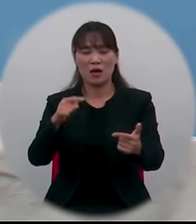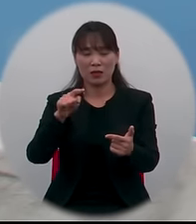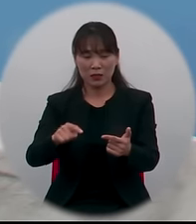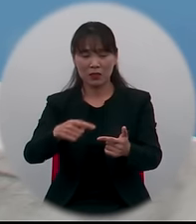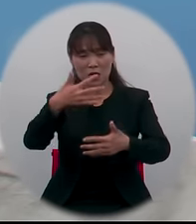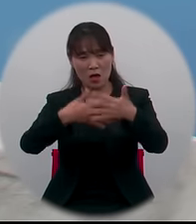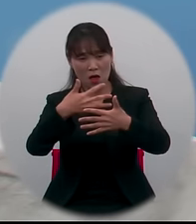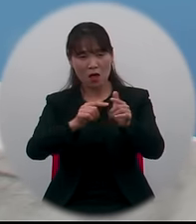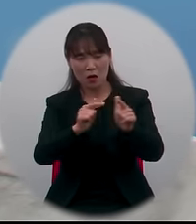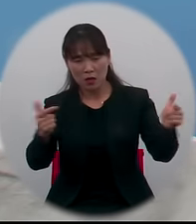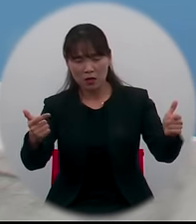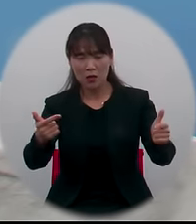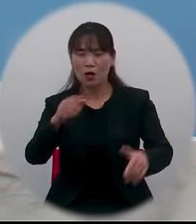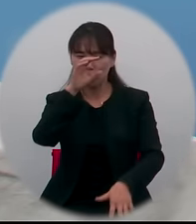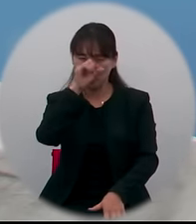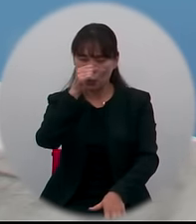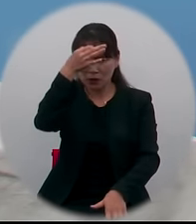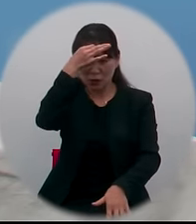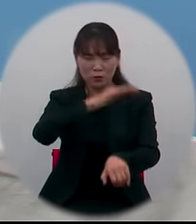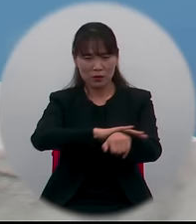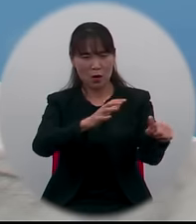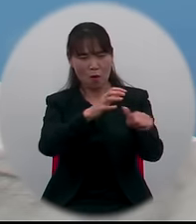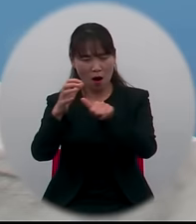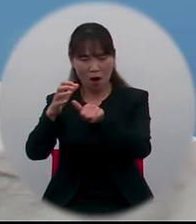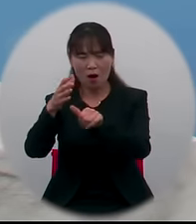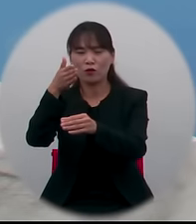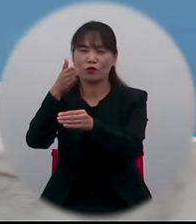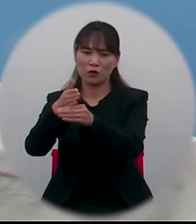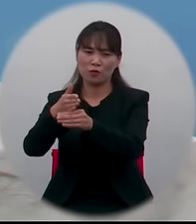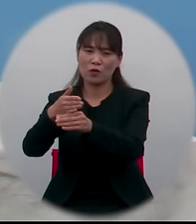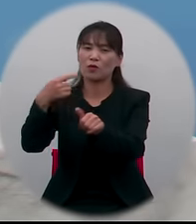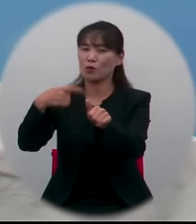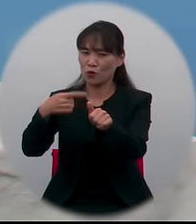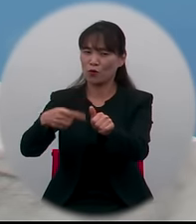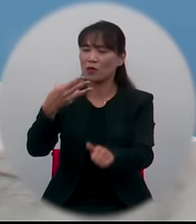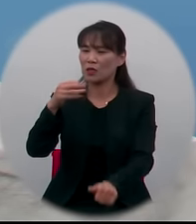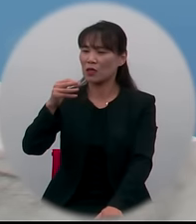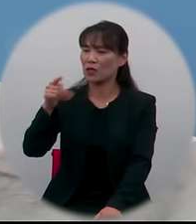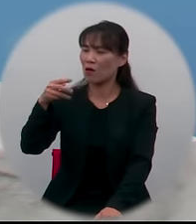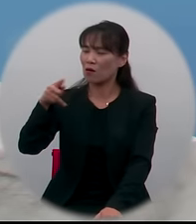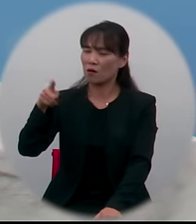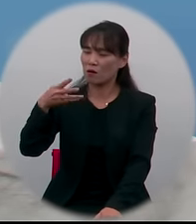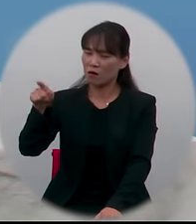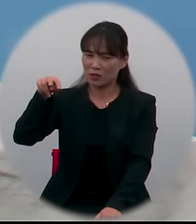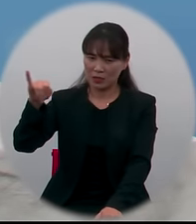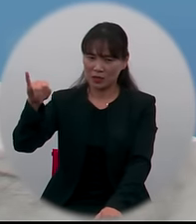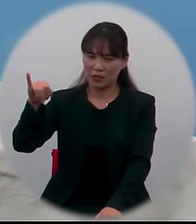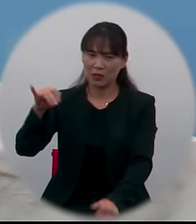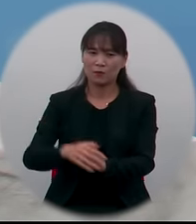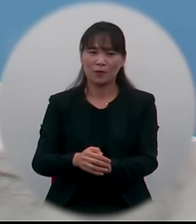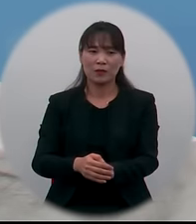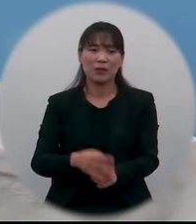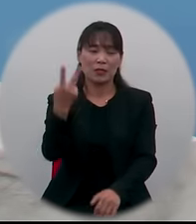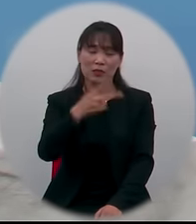아니라 그 컨텐츠의 순기능도 잘 활용하는 것 중심으로 가는 그러한 지도를 리터러시 중심의 지도라고 합니다